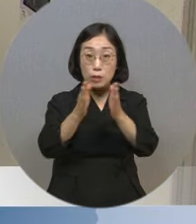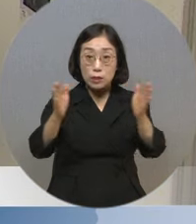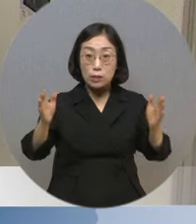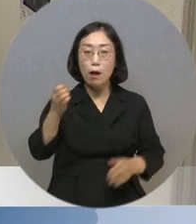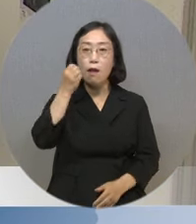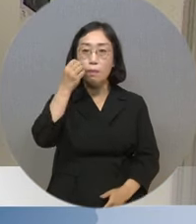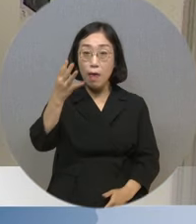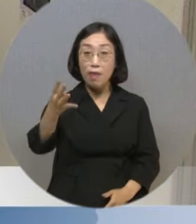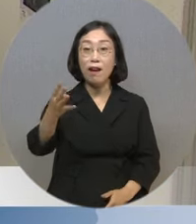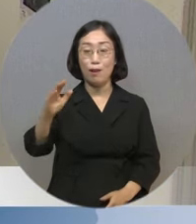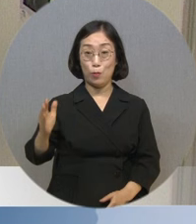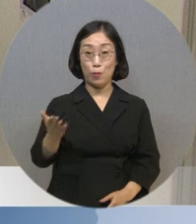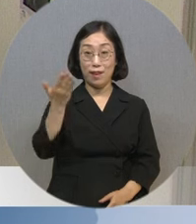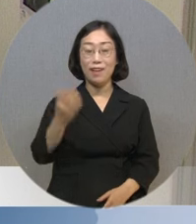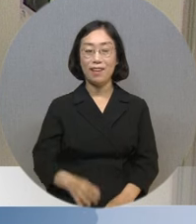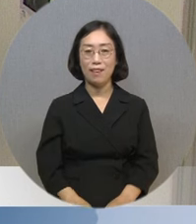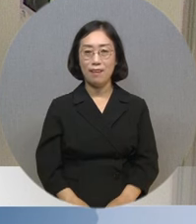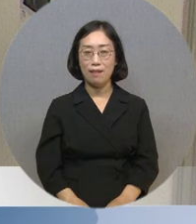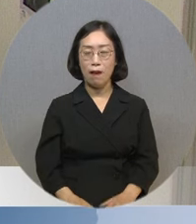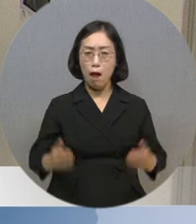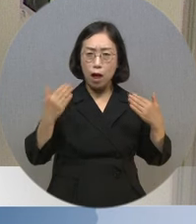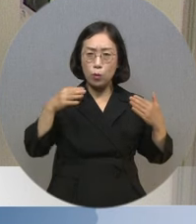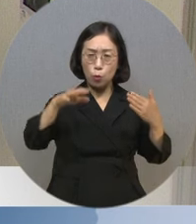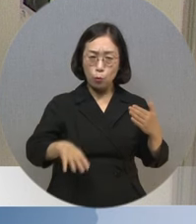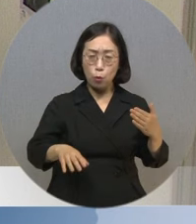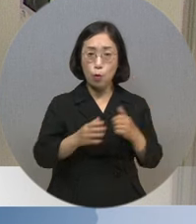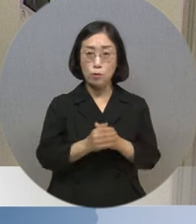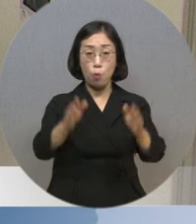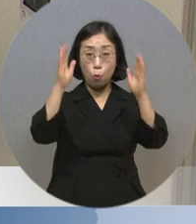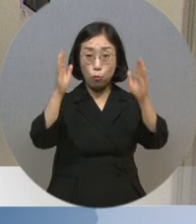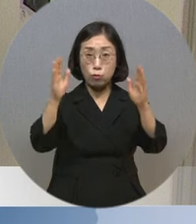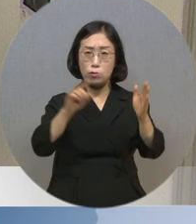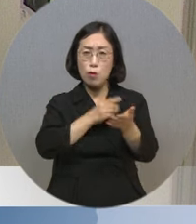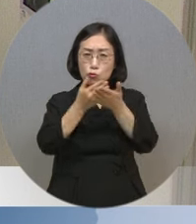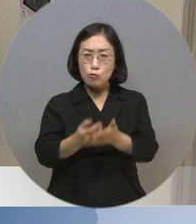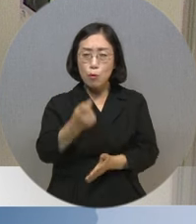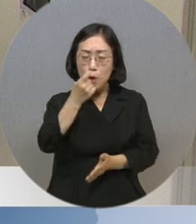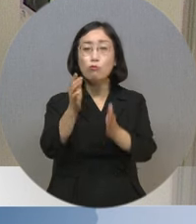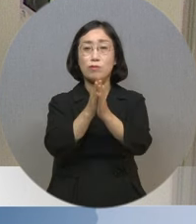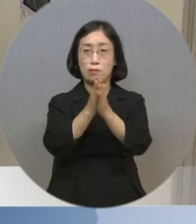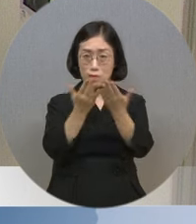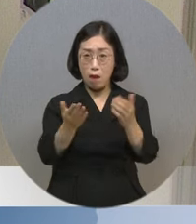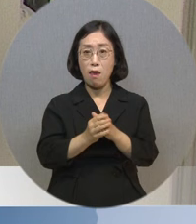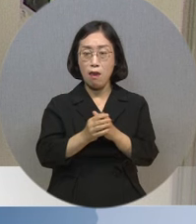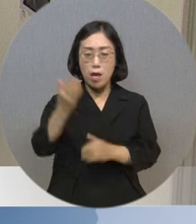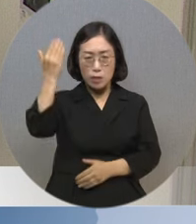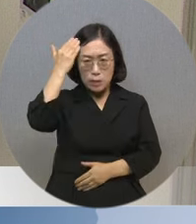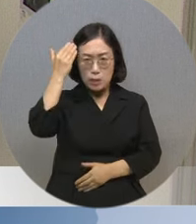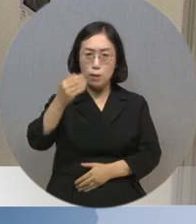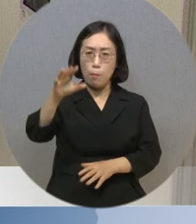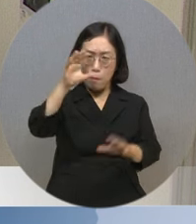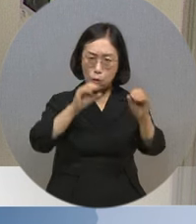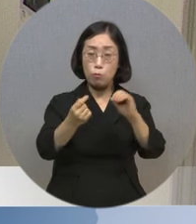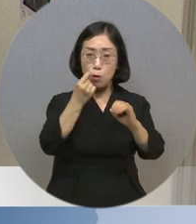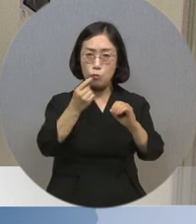네 달여의 시간이 흘렀습니다. 학교에서 교과서는 학생들에게 시기별로 요구되는 지식을 쌓을 수